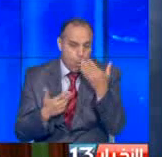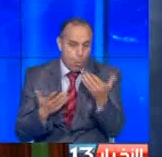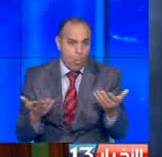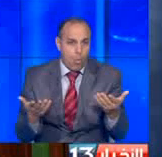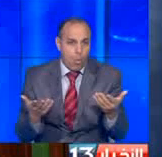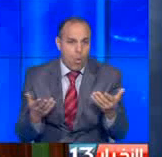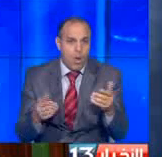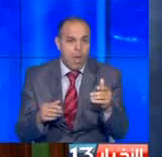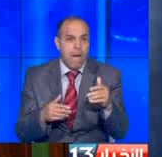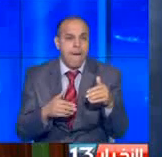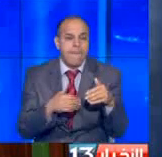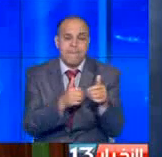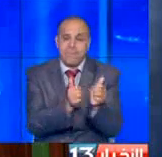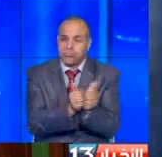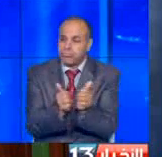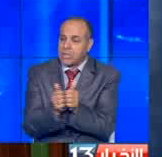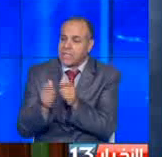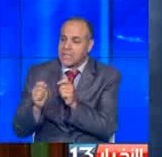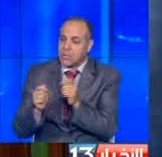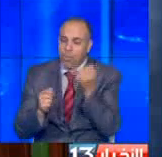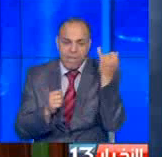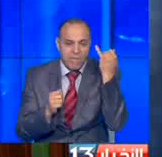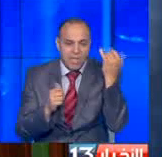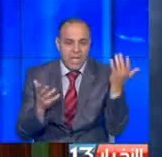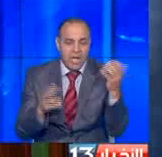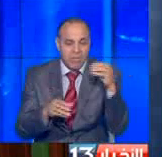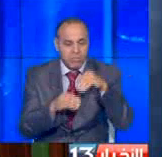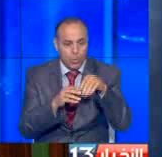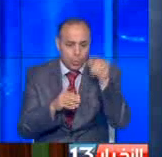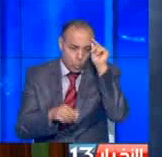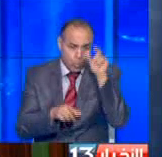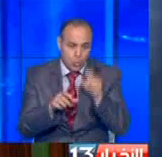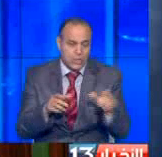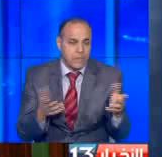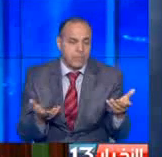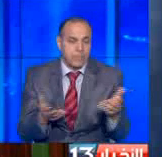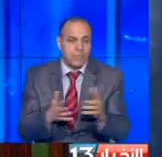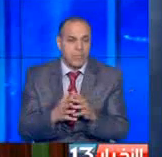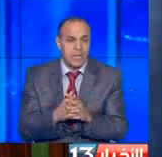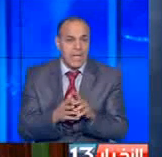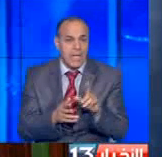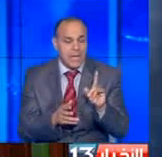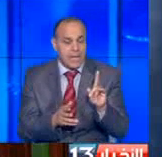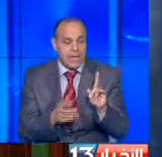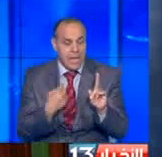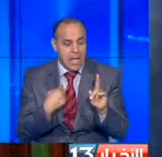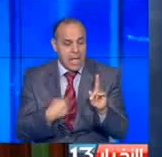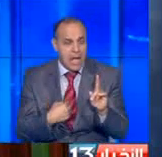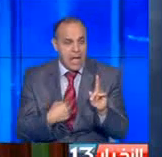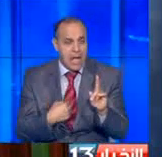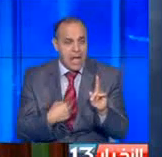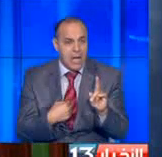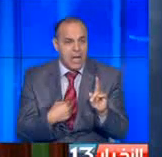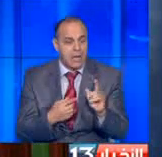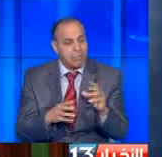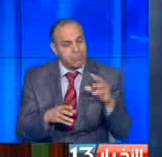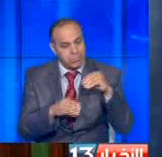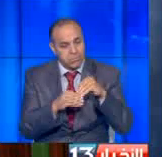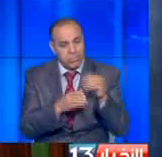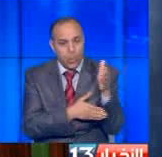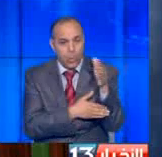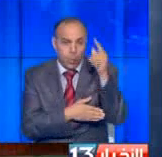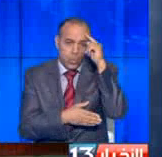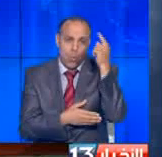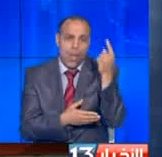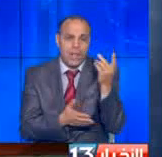التعدديه السياسيه والفكريه في المجتمع التونسي لكننا ننتمي الى وتم